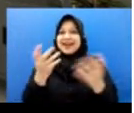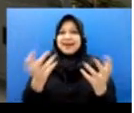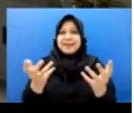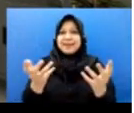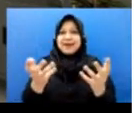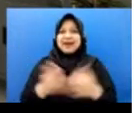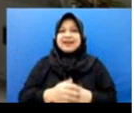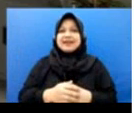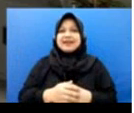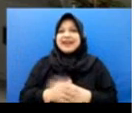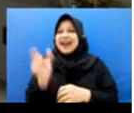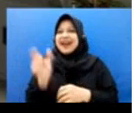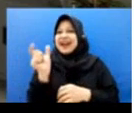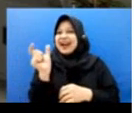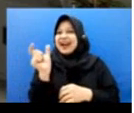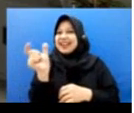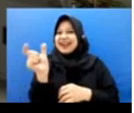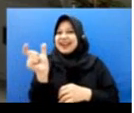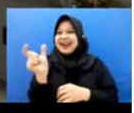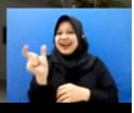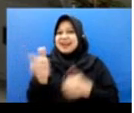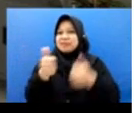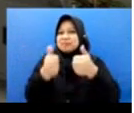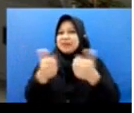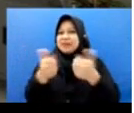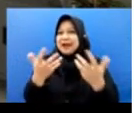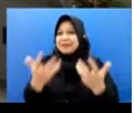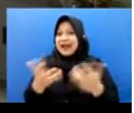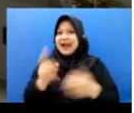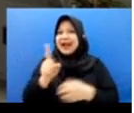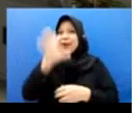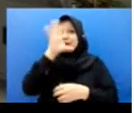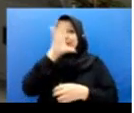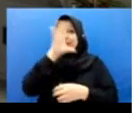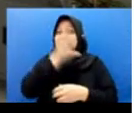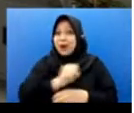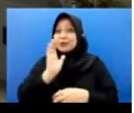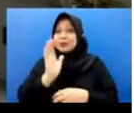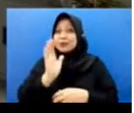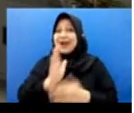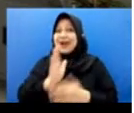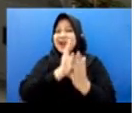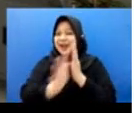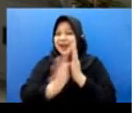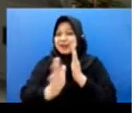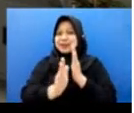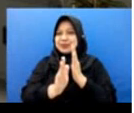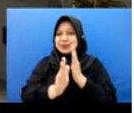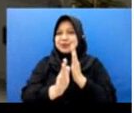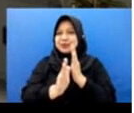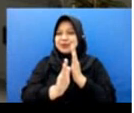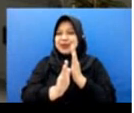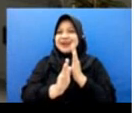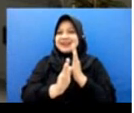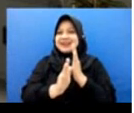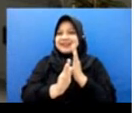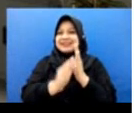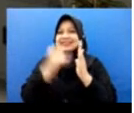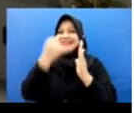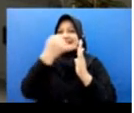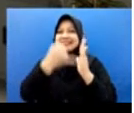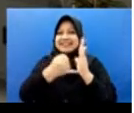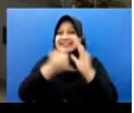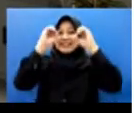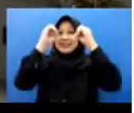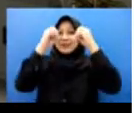yang seharusnya. Dan langsung kalau sudah tahu katanya, silakan dimasukkan jawabannya di Google Form yang tadi Bapak dan Ibu telah